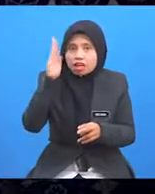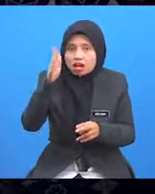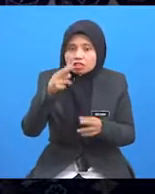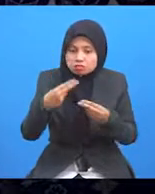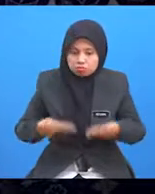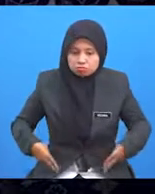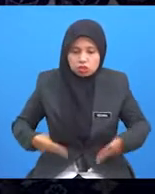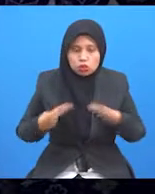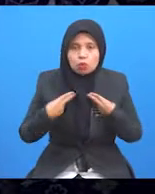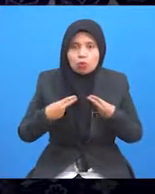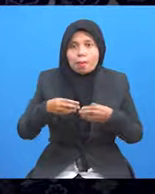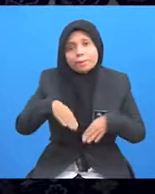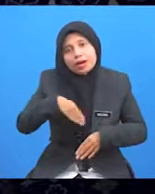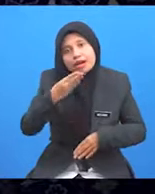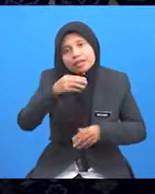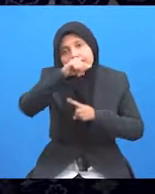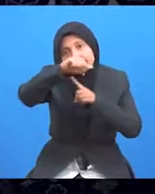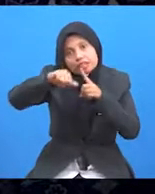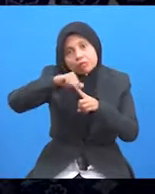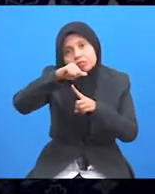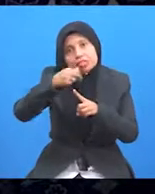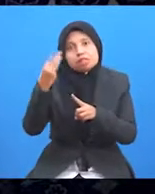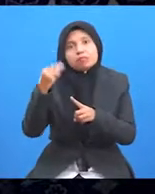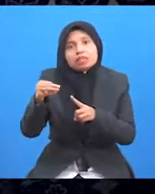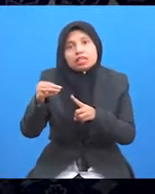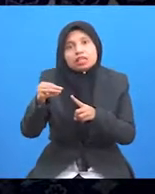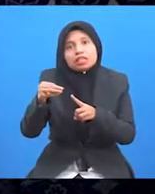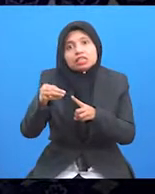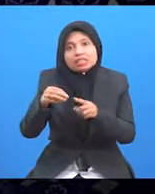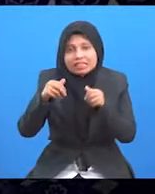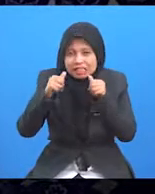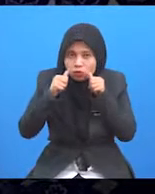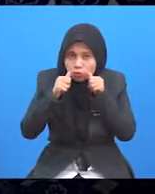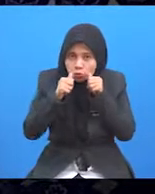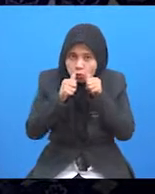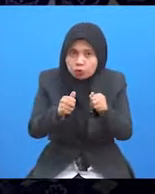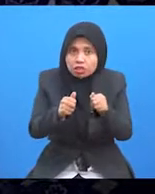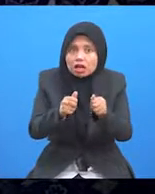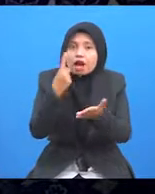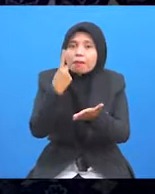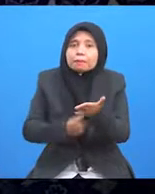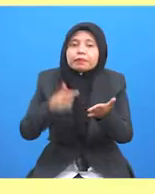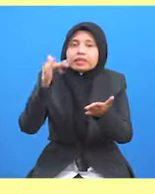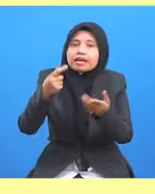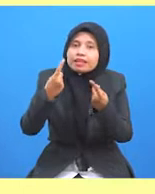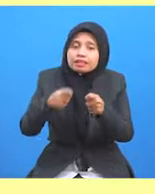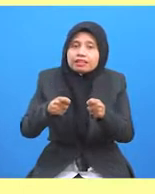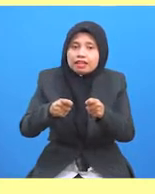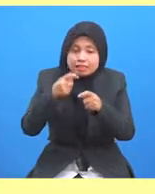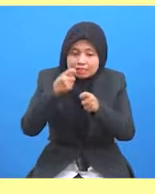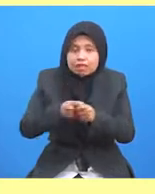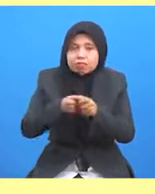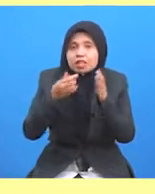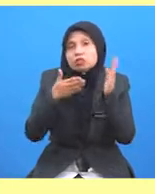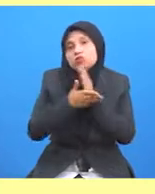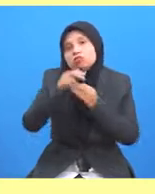mematuhi dan mengikuti apa yang telah ditetapkan oleh Allah Subhanahu Wa Taala. Ini